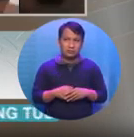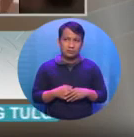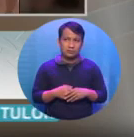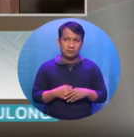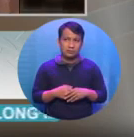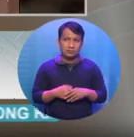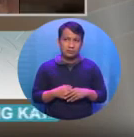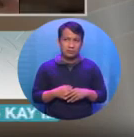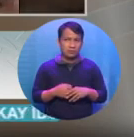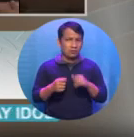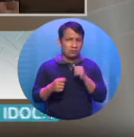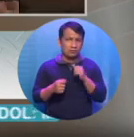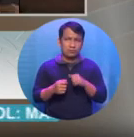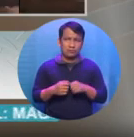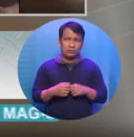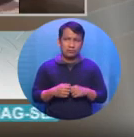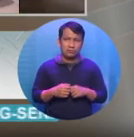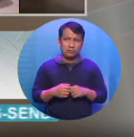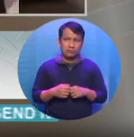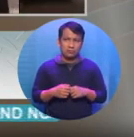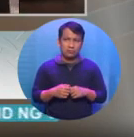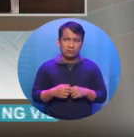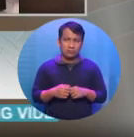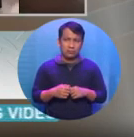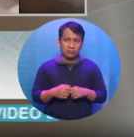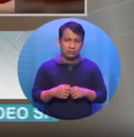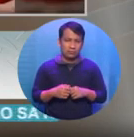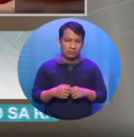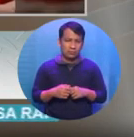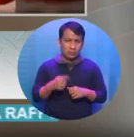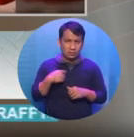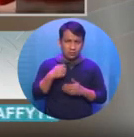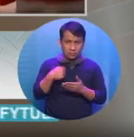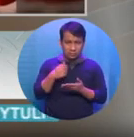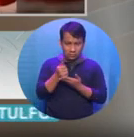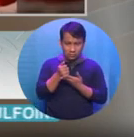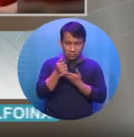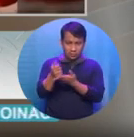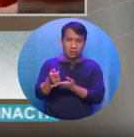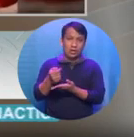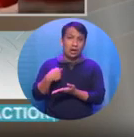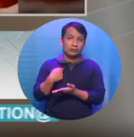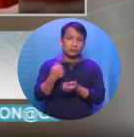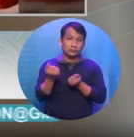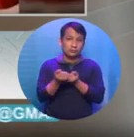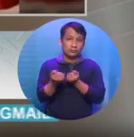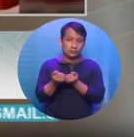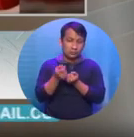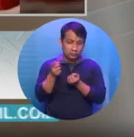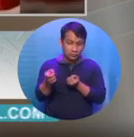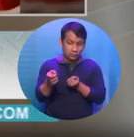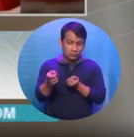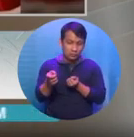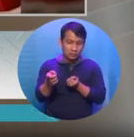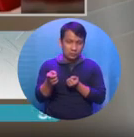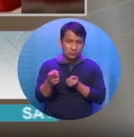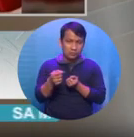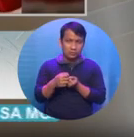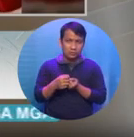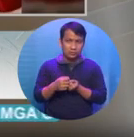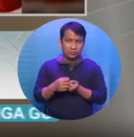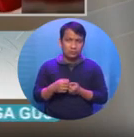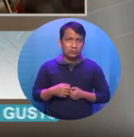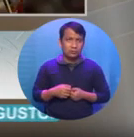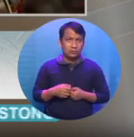Wala sir, wala kami sinabing ganyan. Tinutulungan ko nga sa palabas sir, ako pa nga nagsuporta sa kanya kahit hirap-hirap na